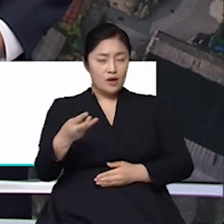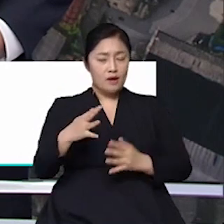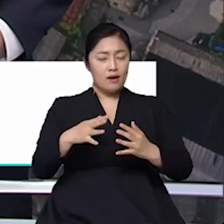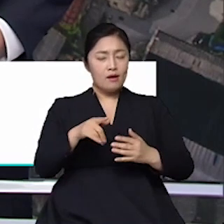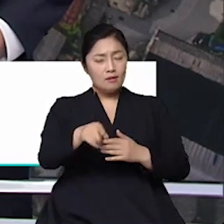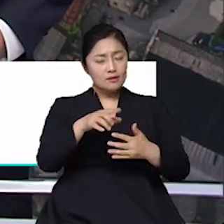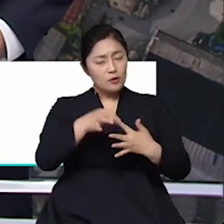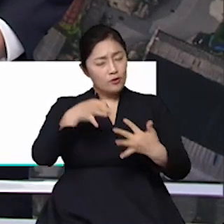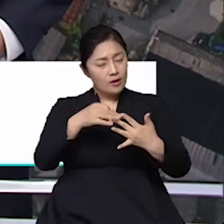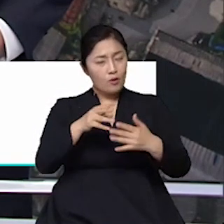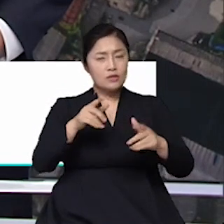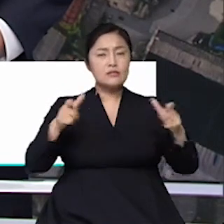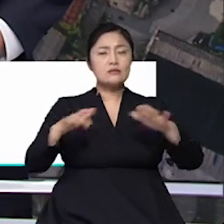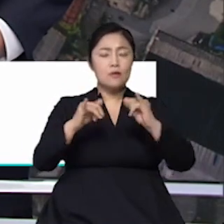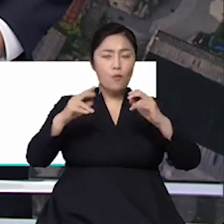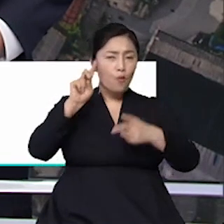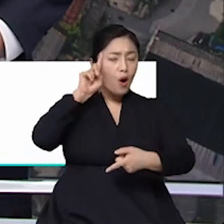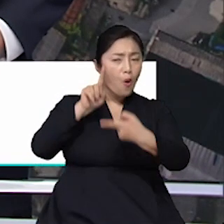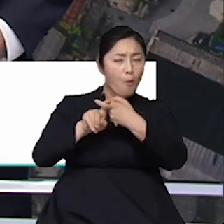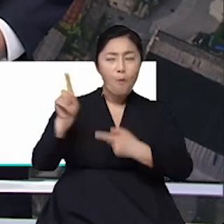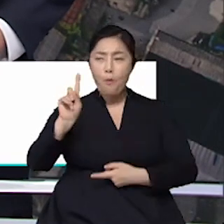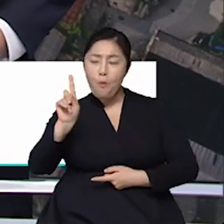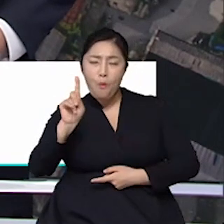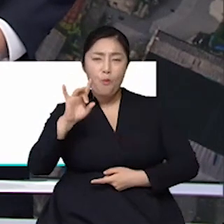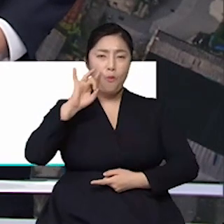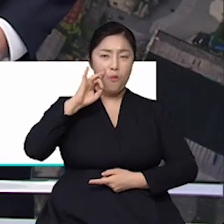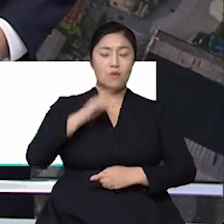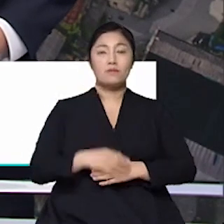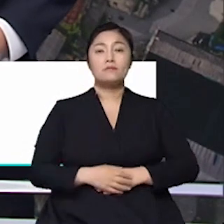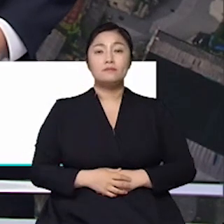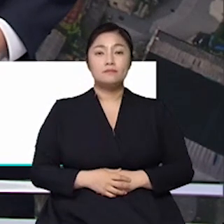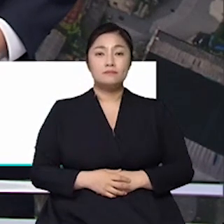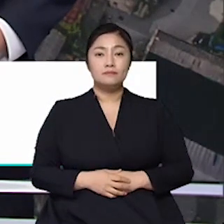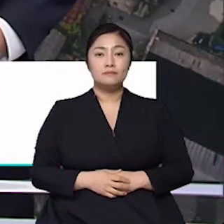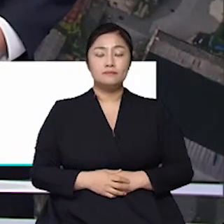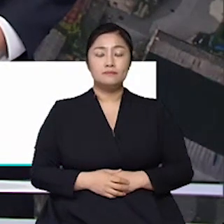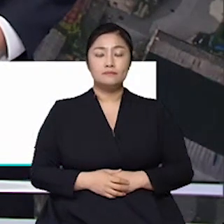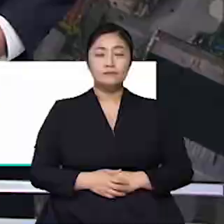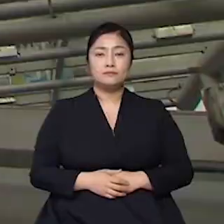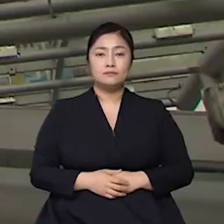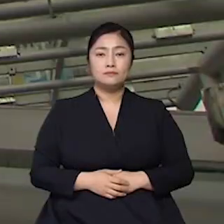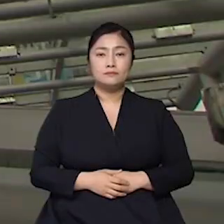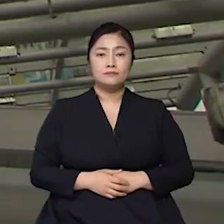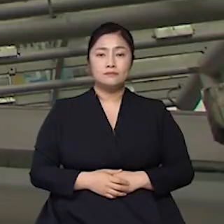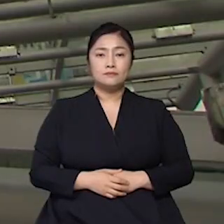선택에 지역민의 관심이 쏠리고 있습니다. 신민지 기자의 보도입니다.